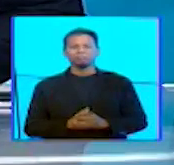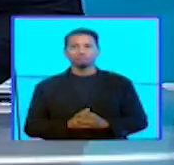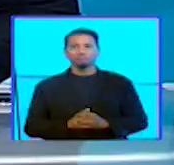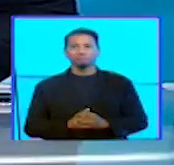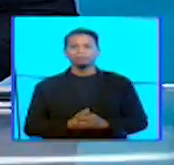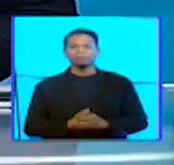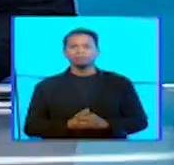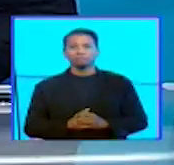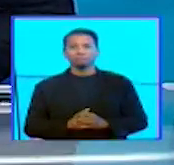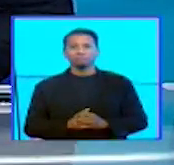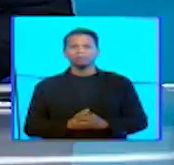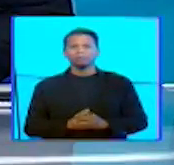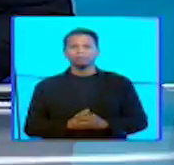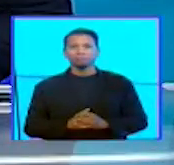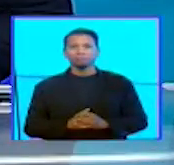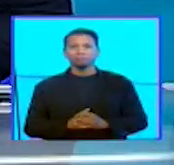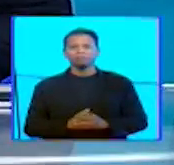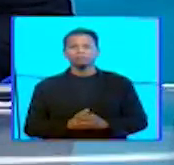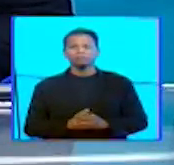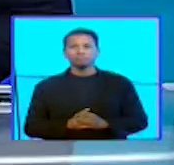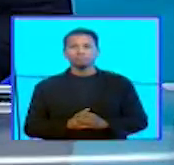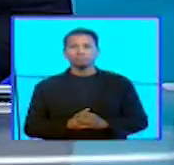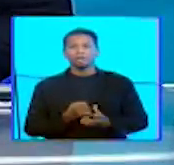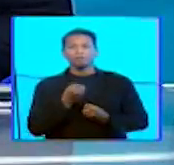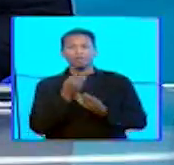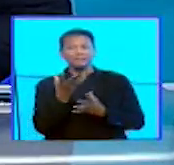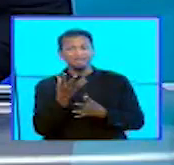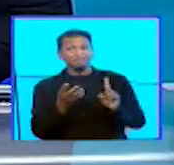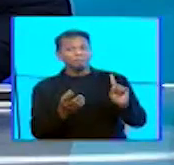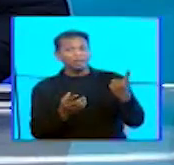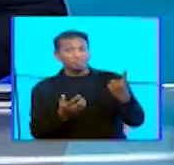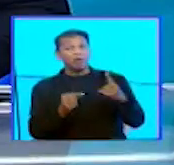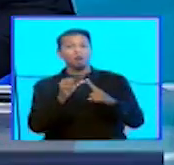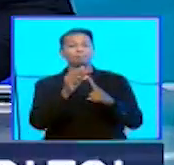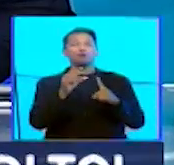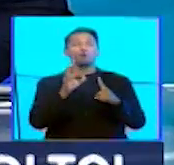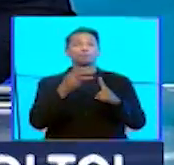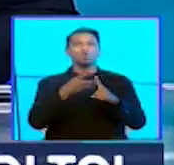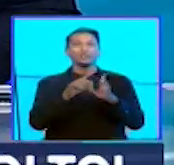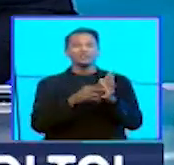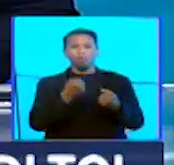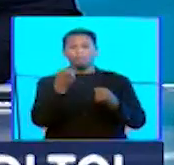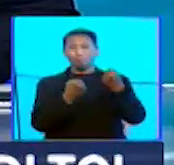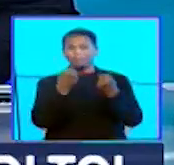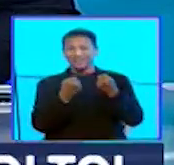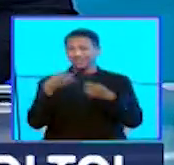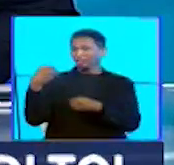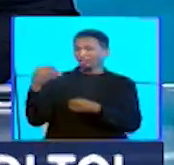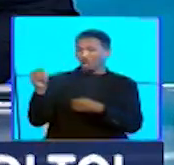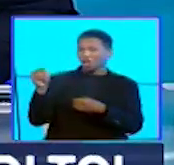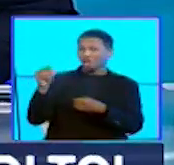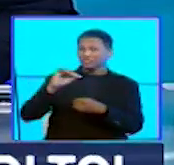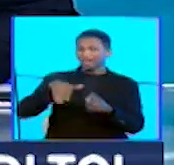Kita mulai adegan, maksud kami kita mulai informasi pertama dari Probolinggo, penangkapan kawanan perampok mobil di pintu keluar tol di